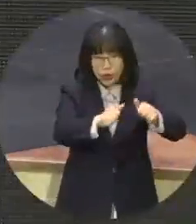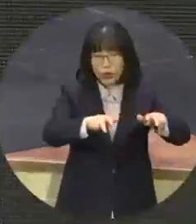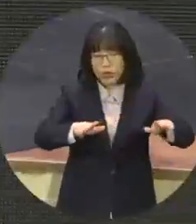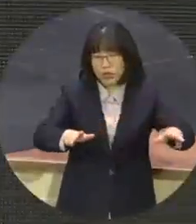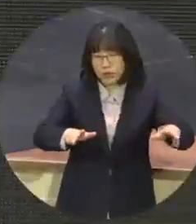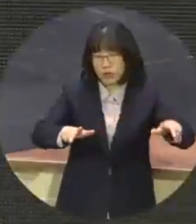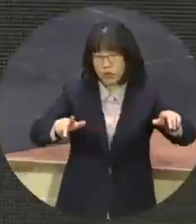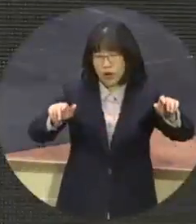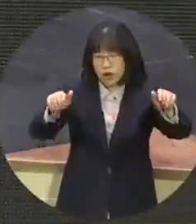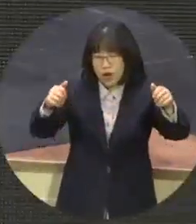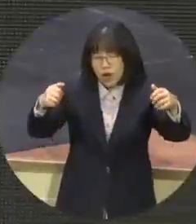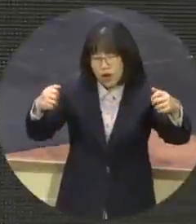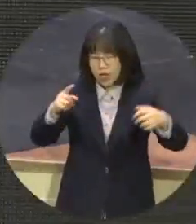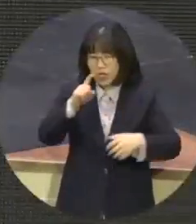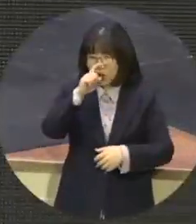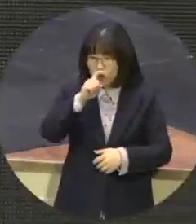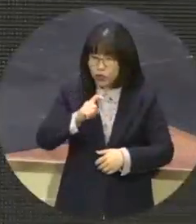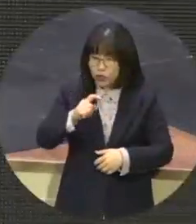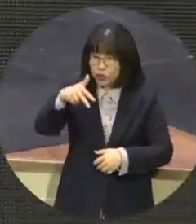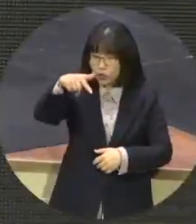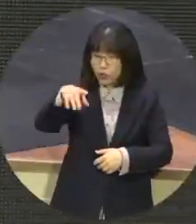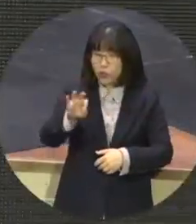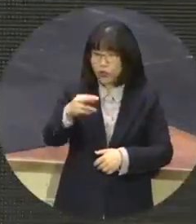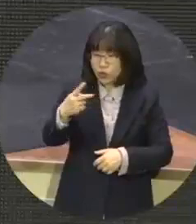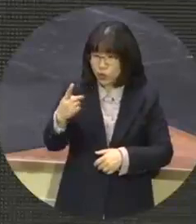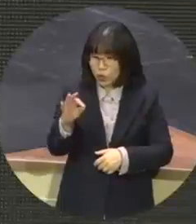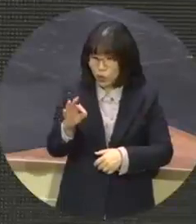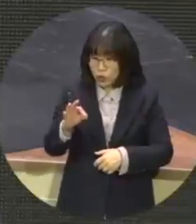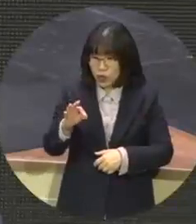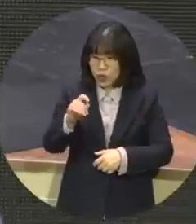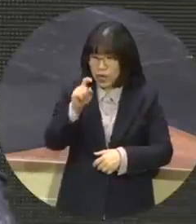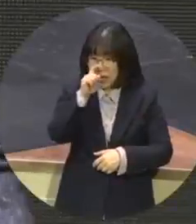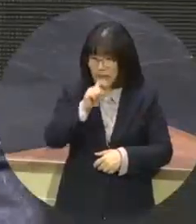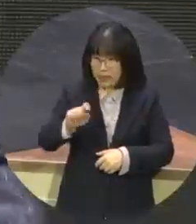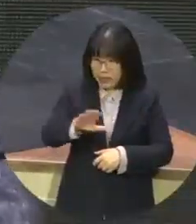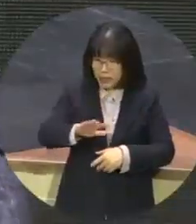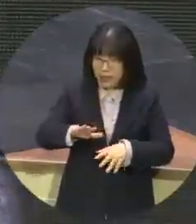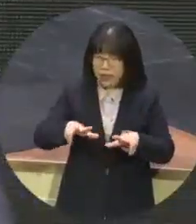그 불신앙의 결과가 그렇게 엄청납니다. 이렇게 인본주의는요